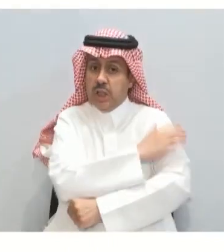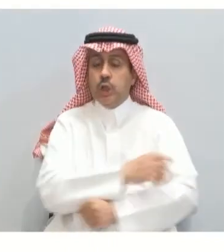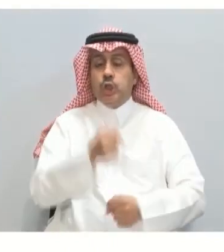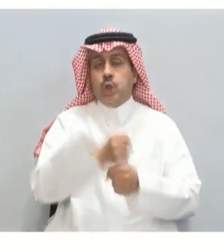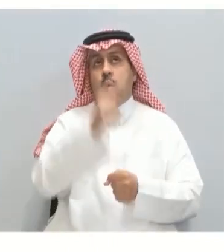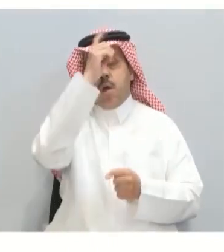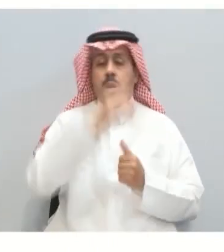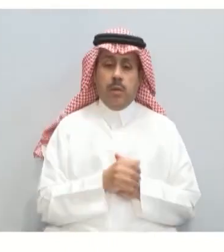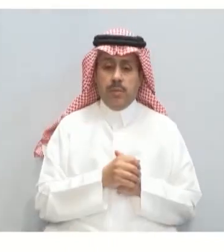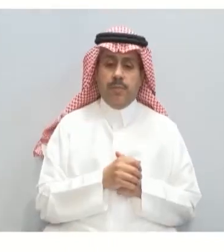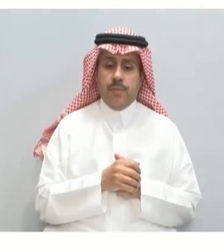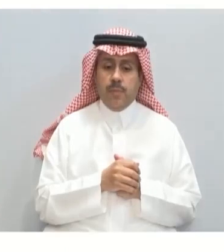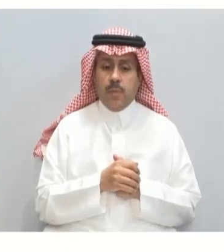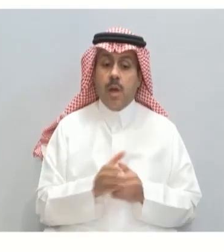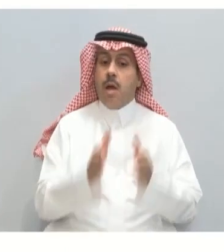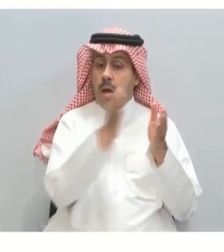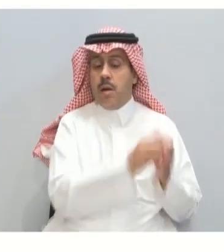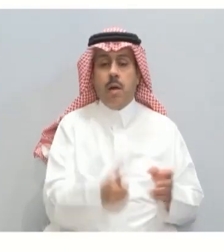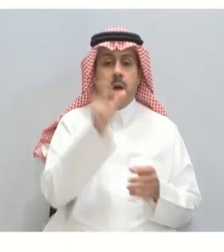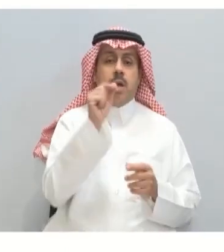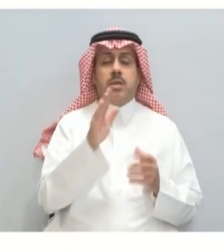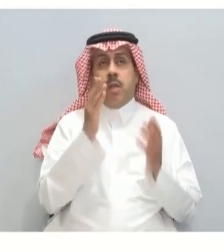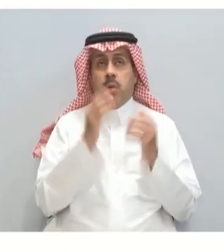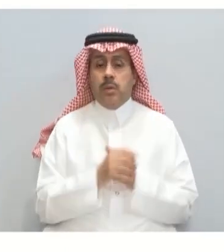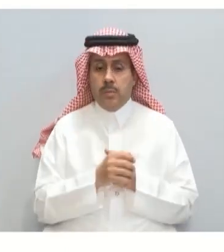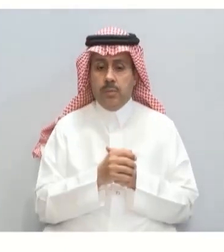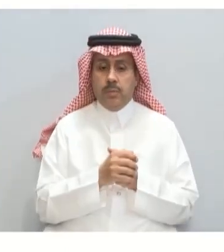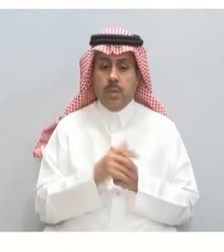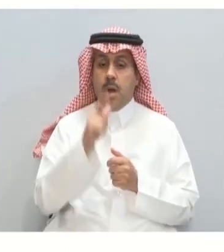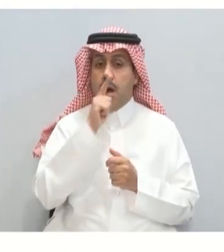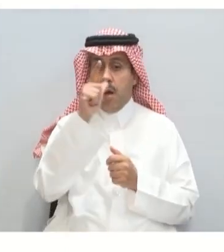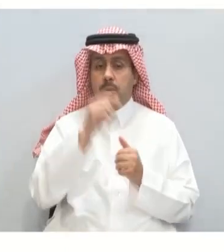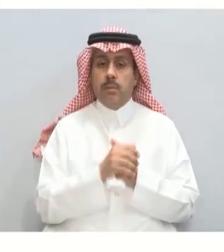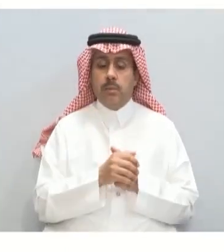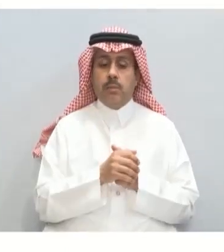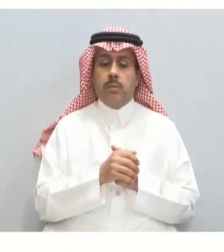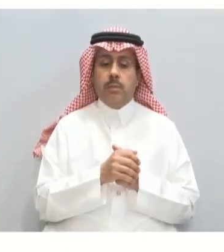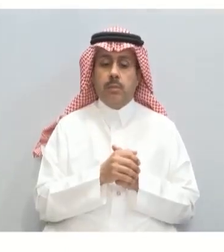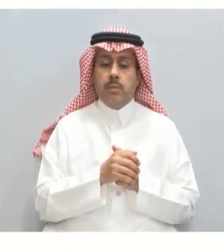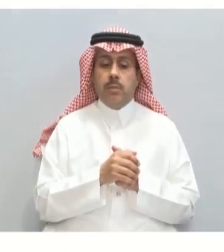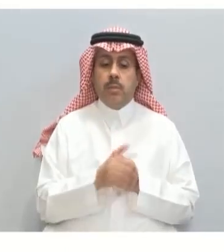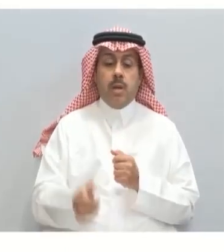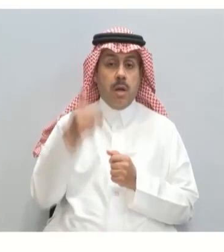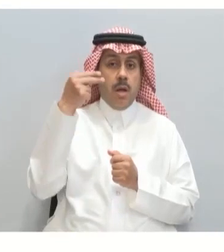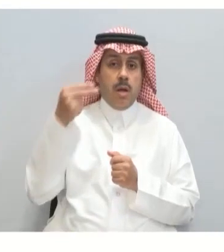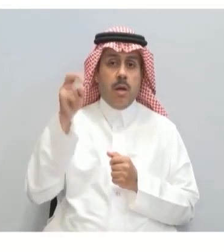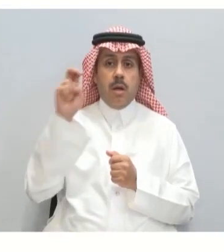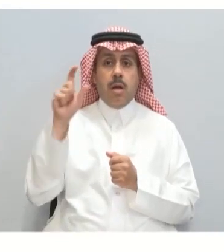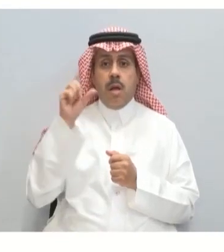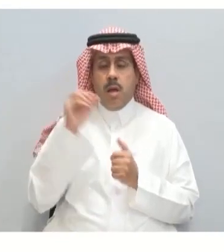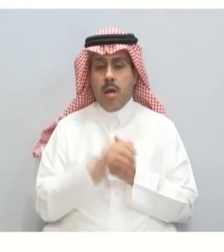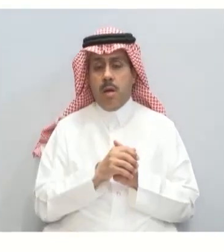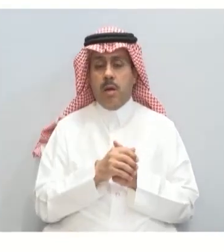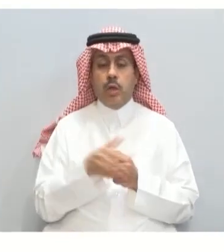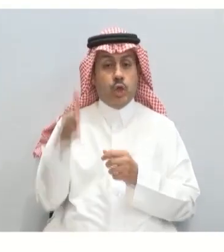ففي الترمذي عن انس رضي الله عنه يقول قال رجل يا رسول الله اعقلها واتوكل يعني